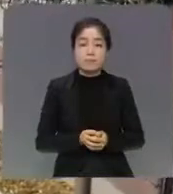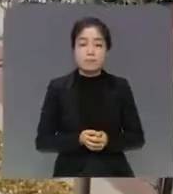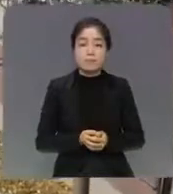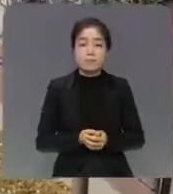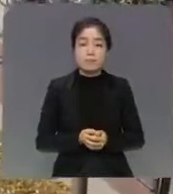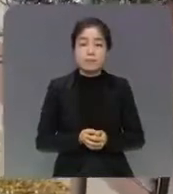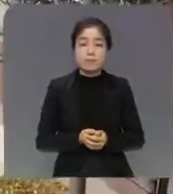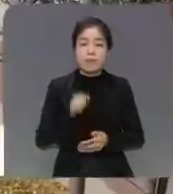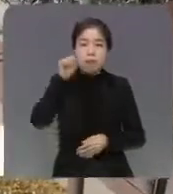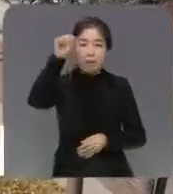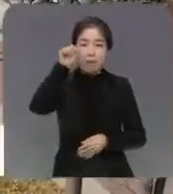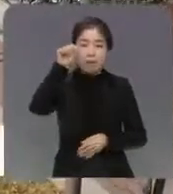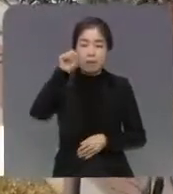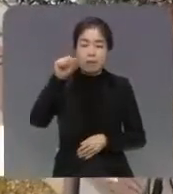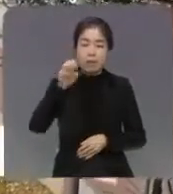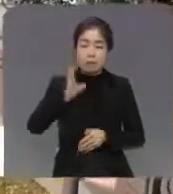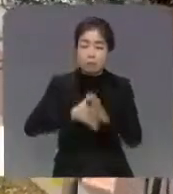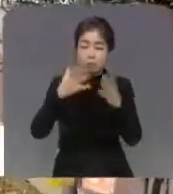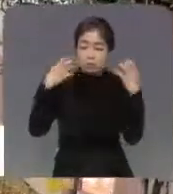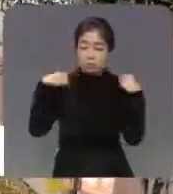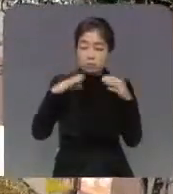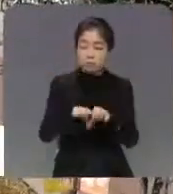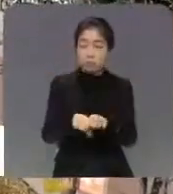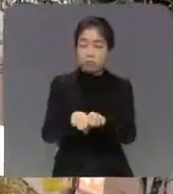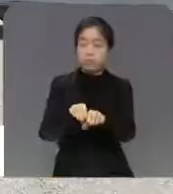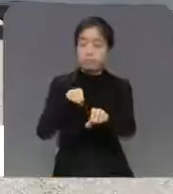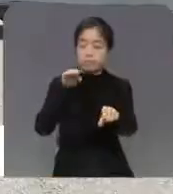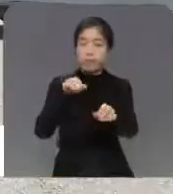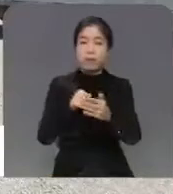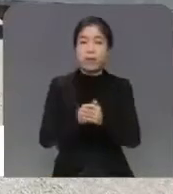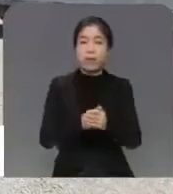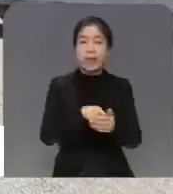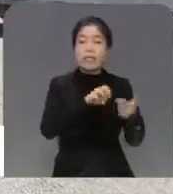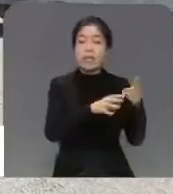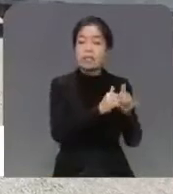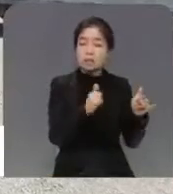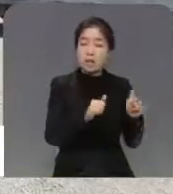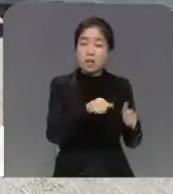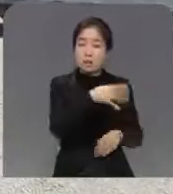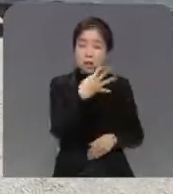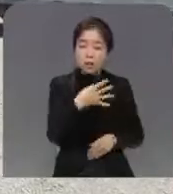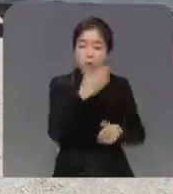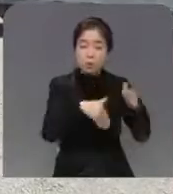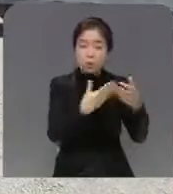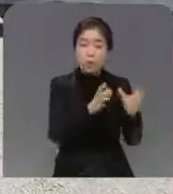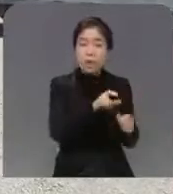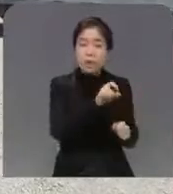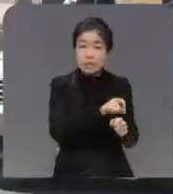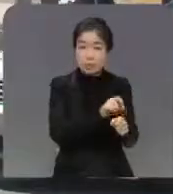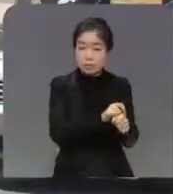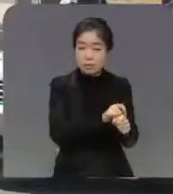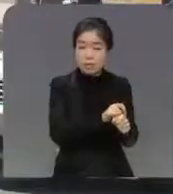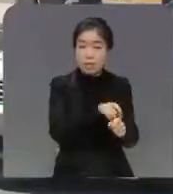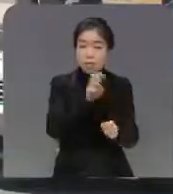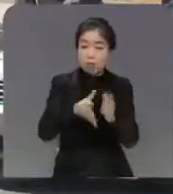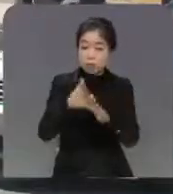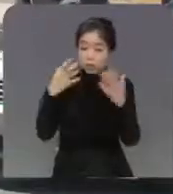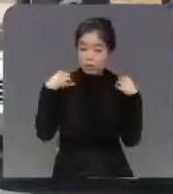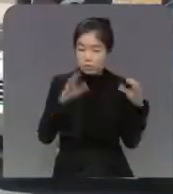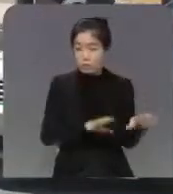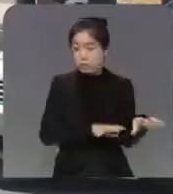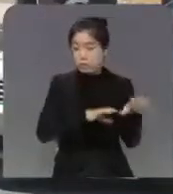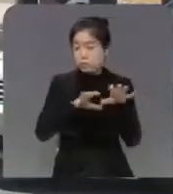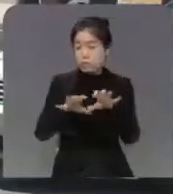시위 차량이 광주시청 앞 도로를 가득 채웠습니다. 나주 주민들과 혁신도시 공공기관 직원들이 광주시청에